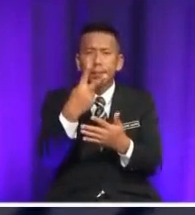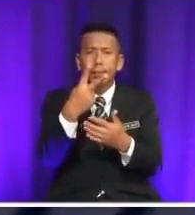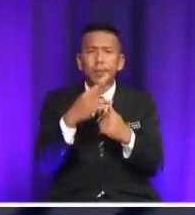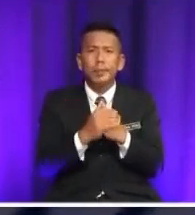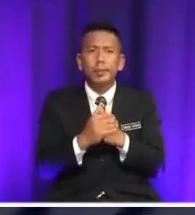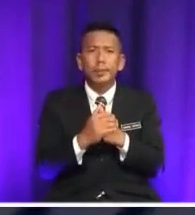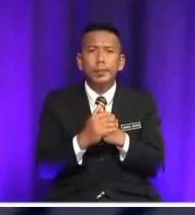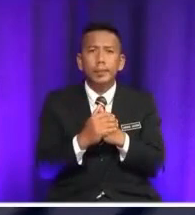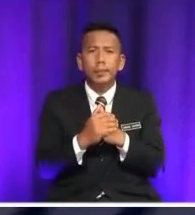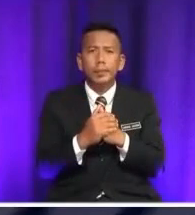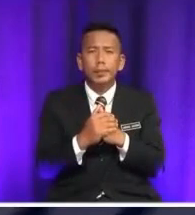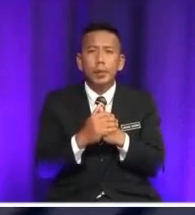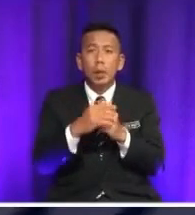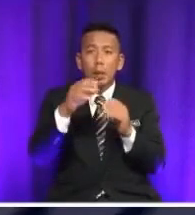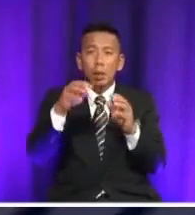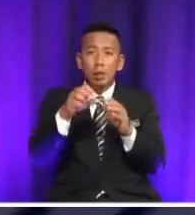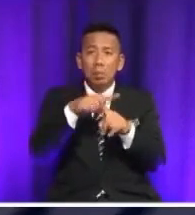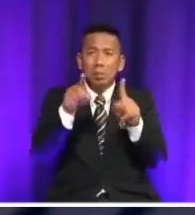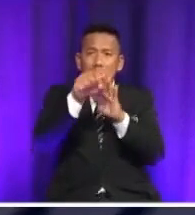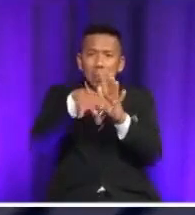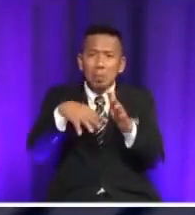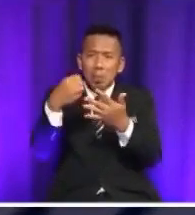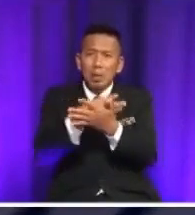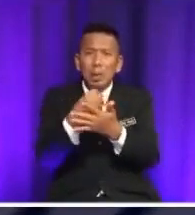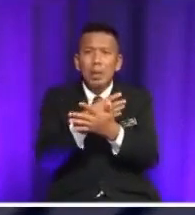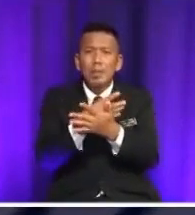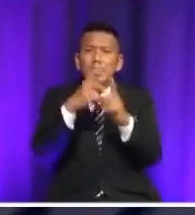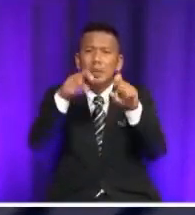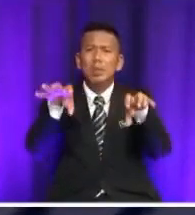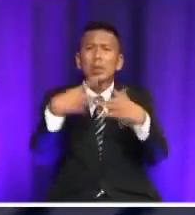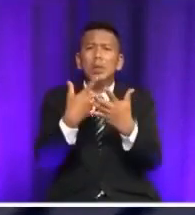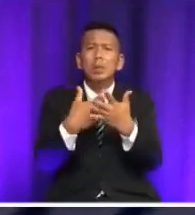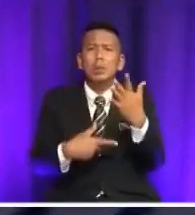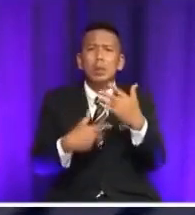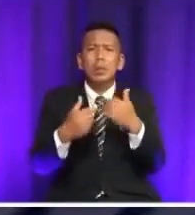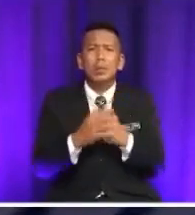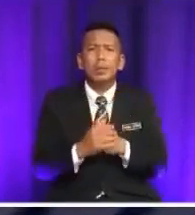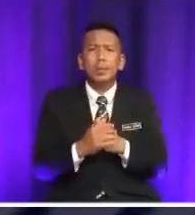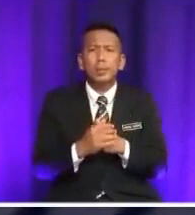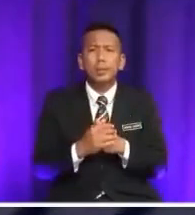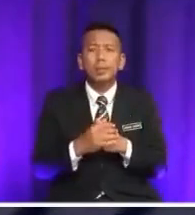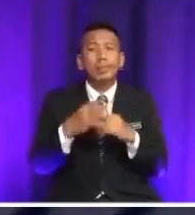tapi sebelum kita Print ini sepatunya sebelum kita kirim